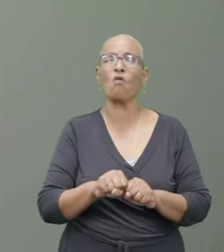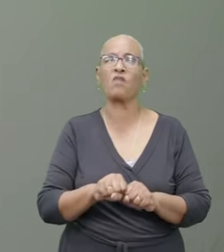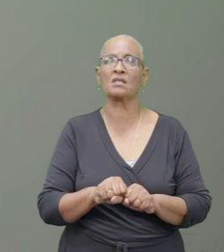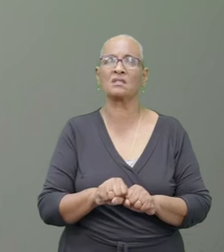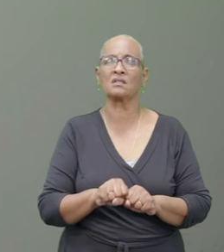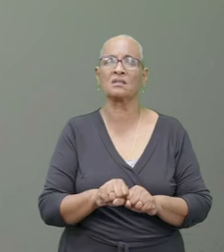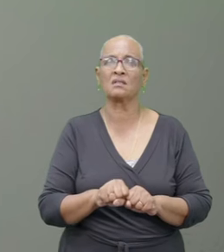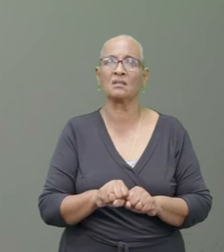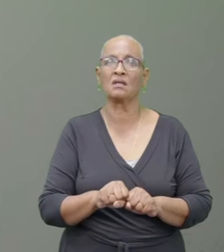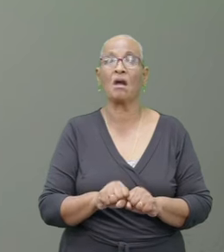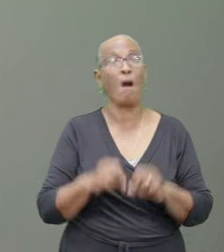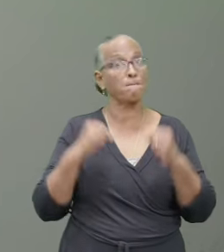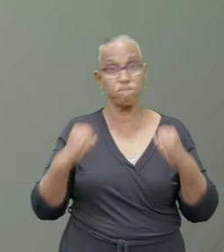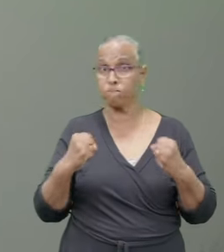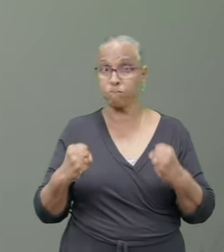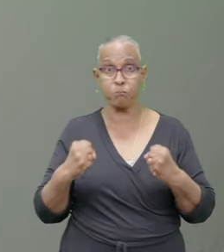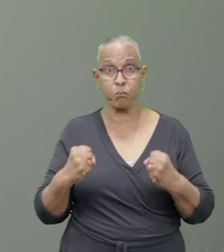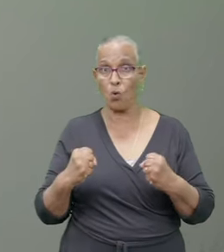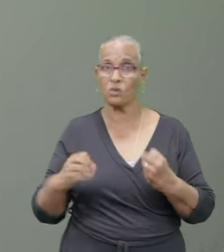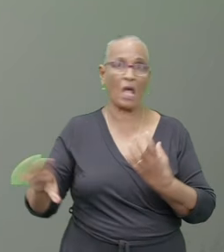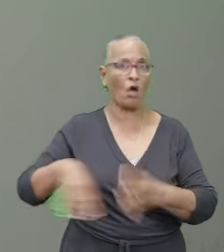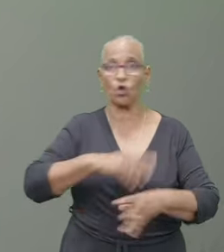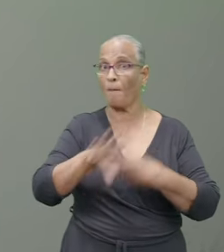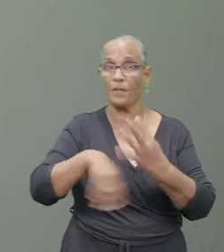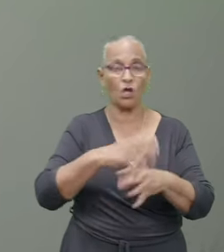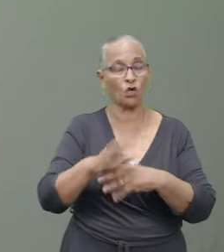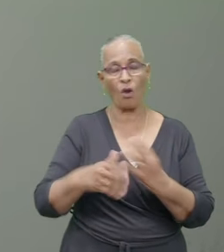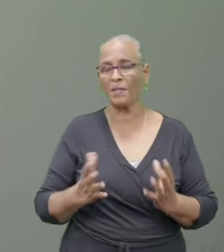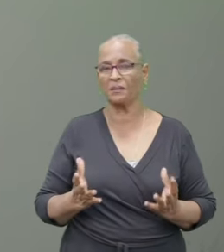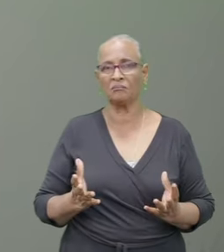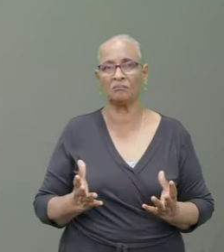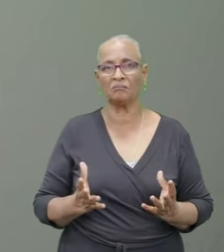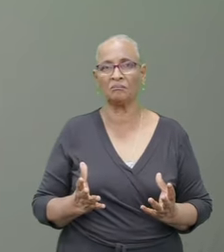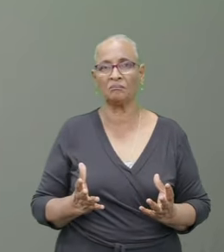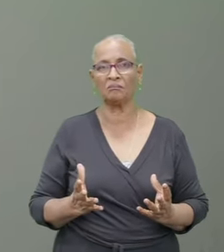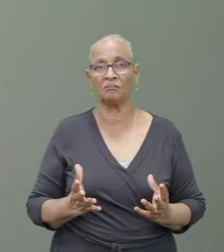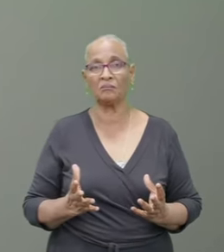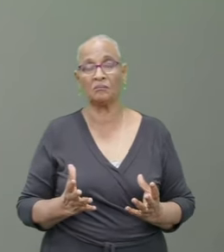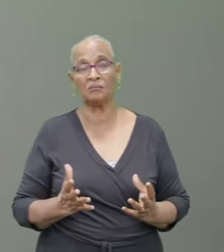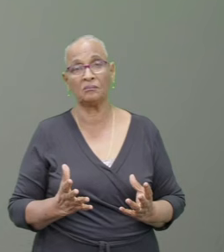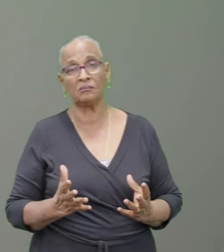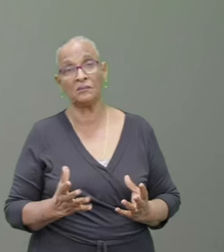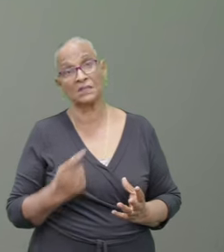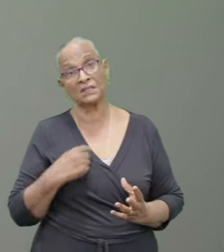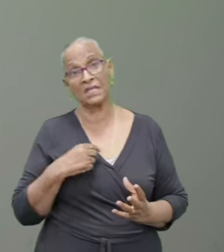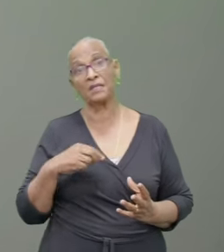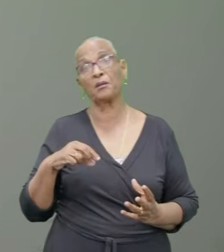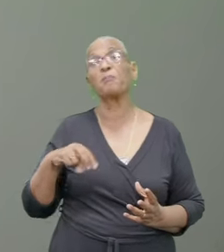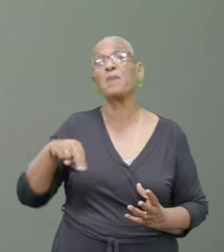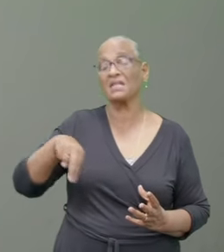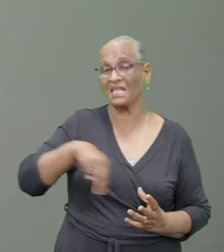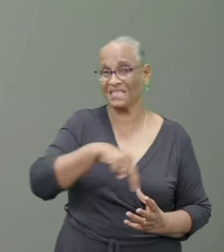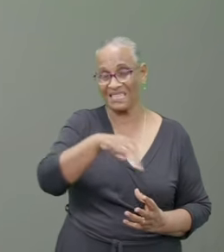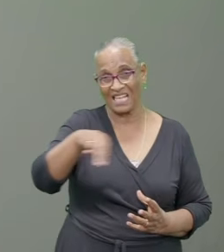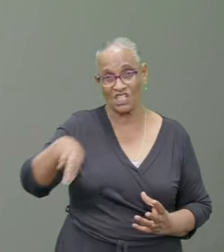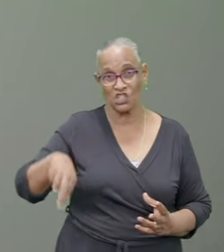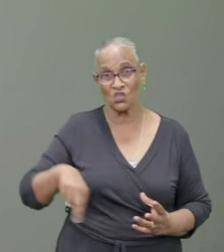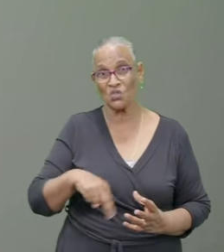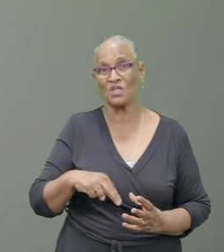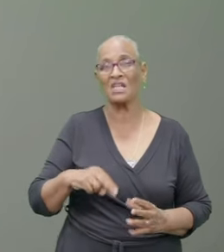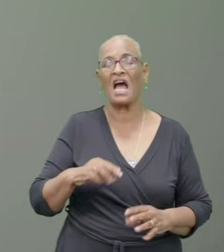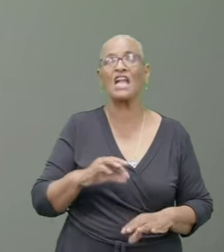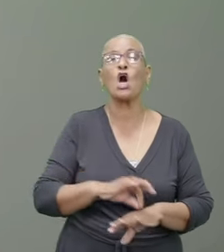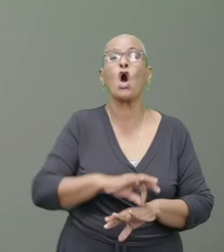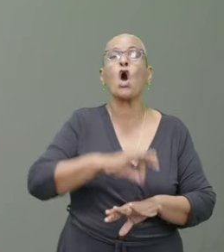Dat boos worden en chaos. We hebben te maken met een nationale health security issue. En wanneer